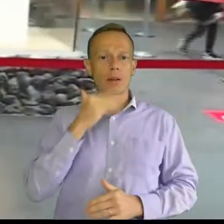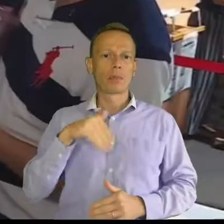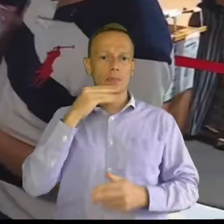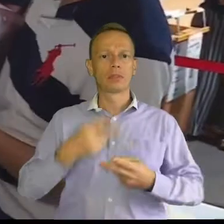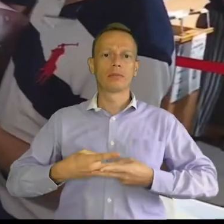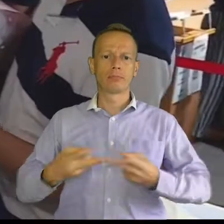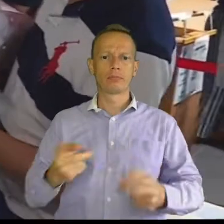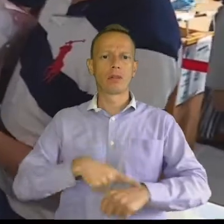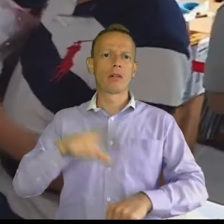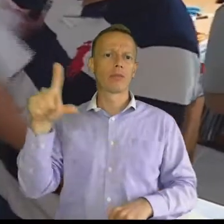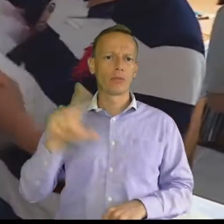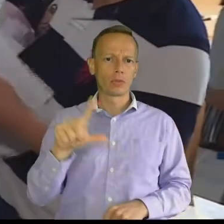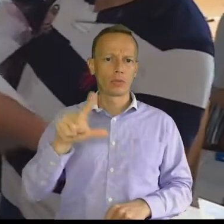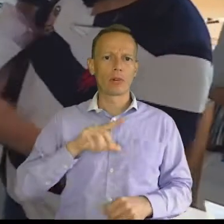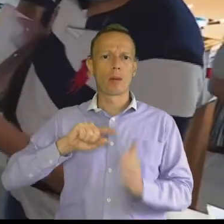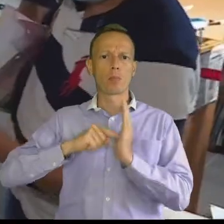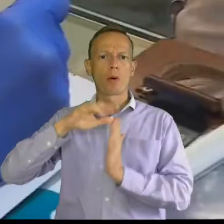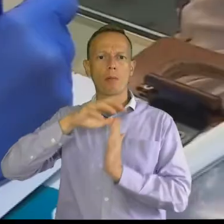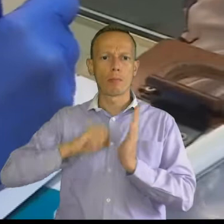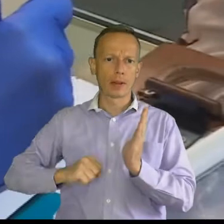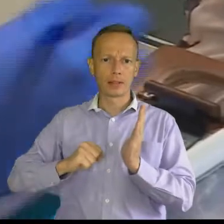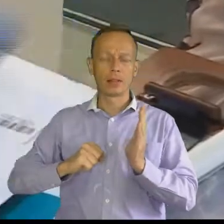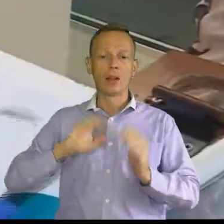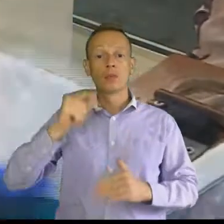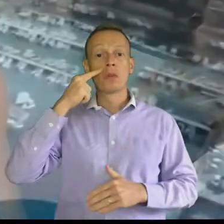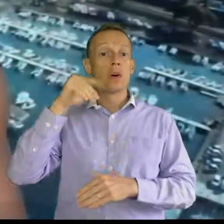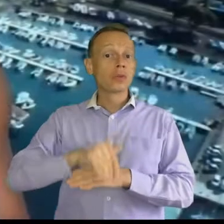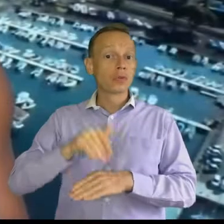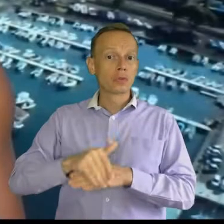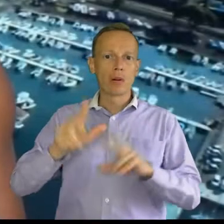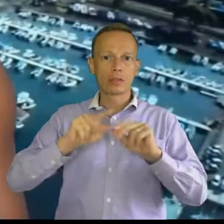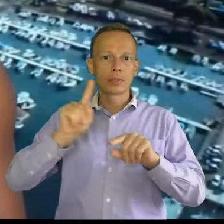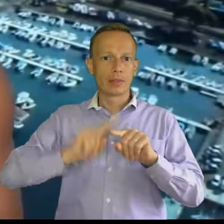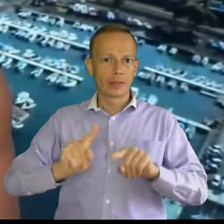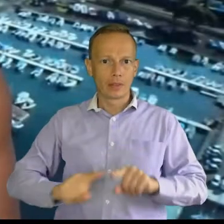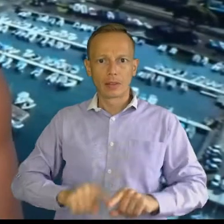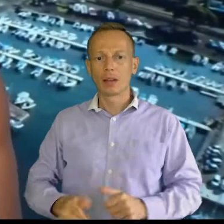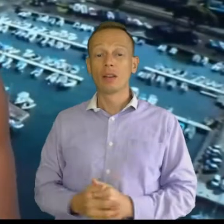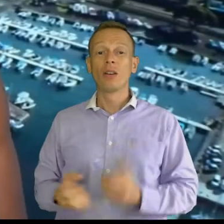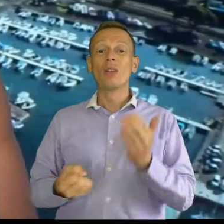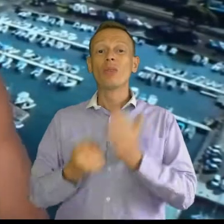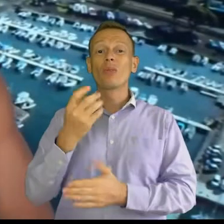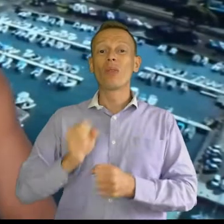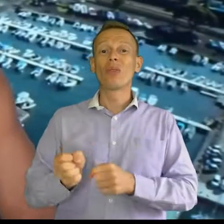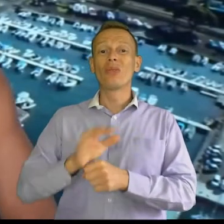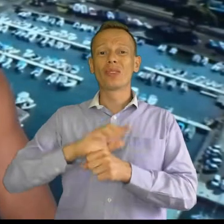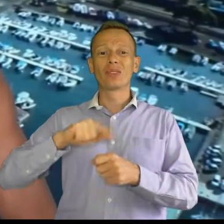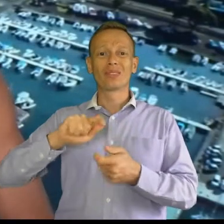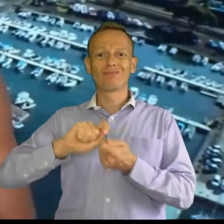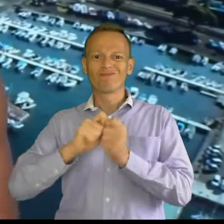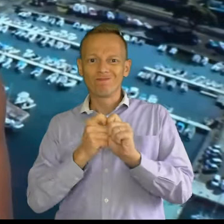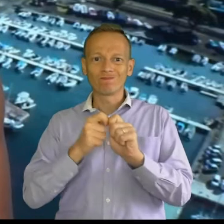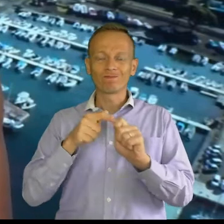officiellement communiqués cet après-midi à 14h lors d'un point presse. On en saura plus donc ce soir dans vos éditions. Et ce